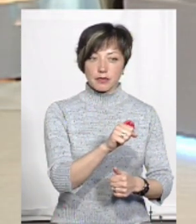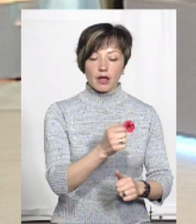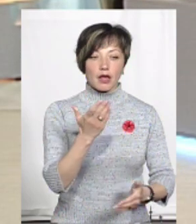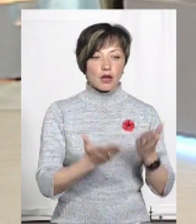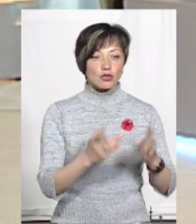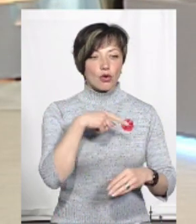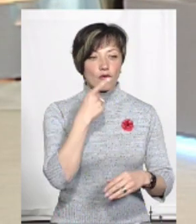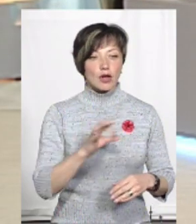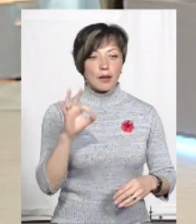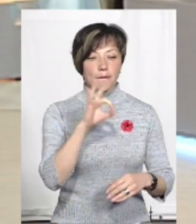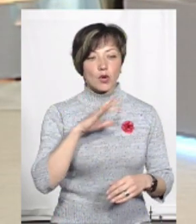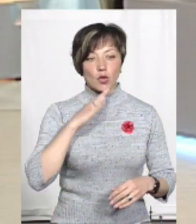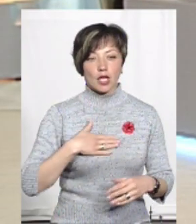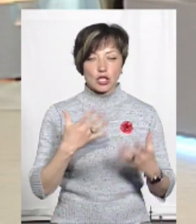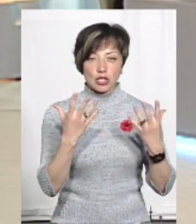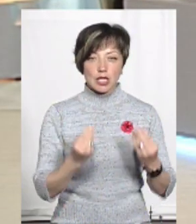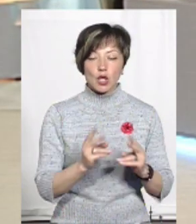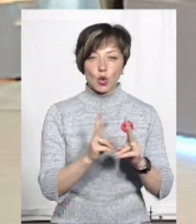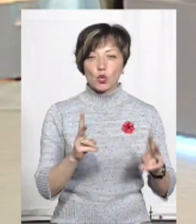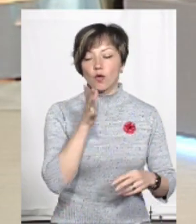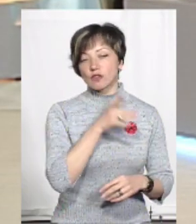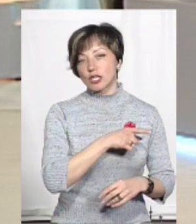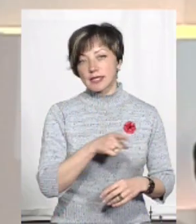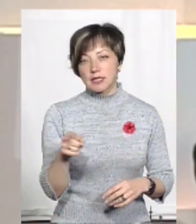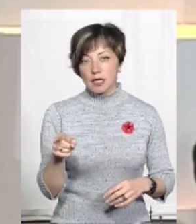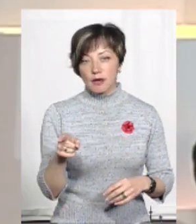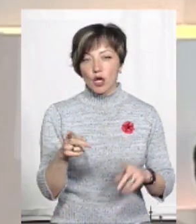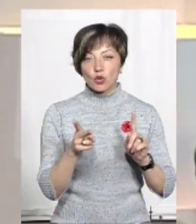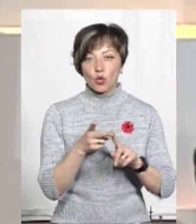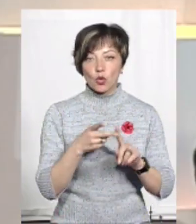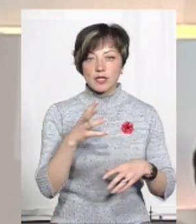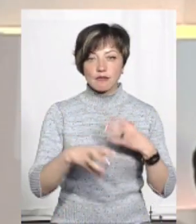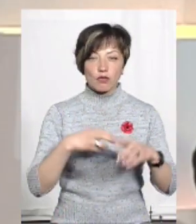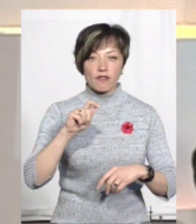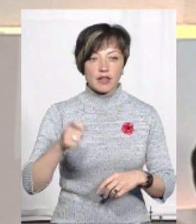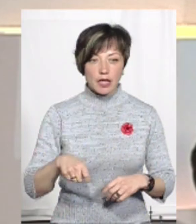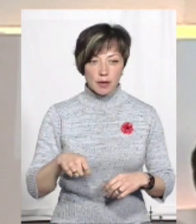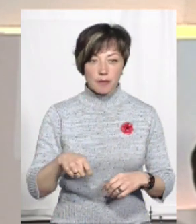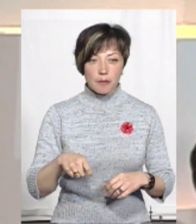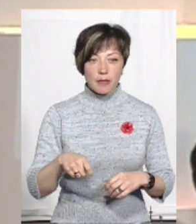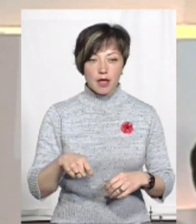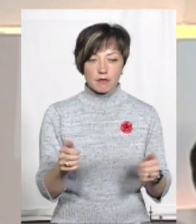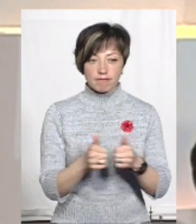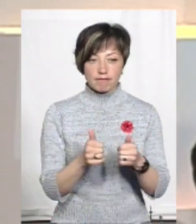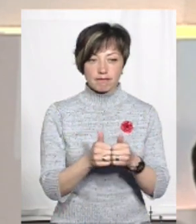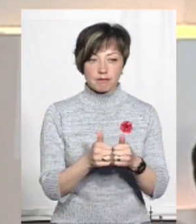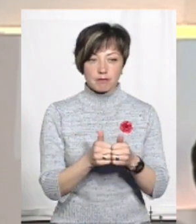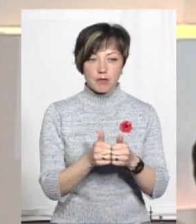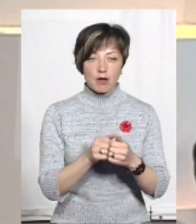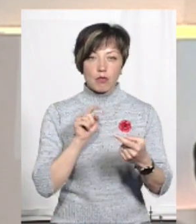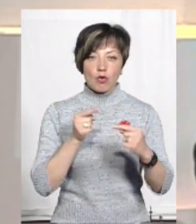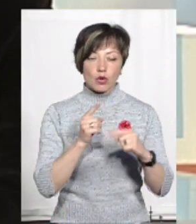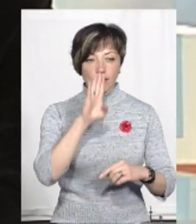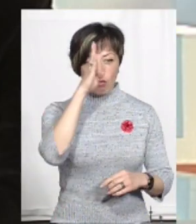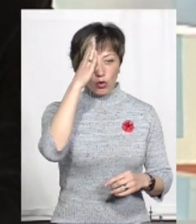якщо говорити про наші дні, ті, хто у часи Другої світової війни йшли пліч-о-пліч проти